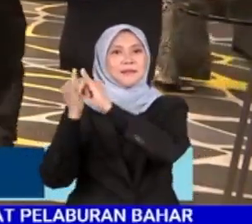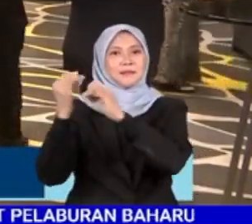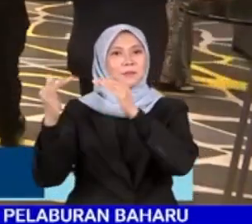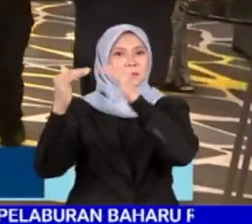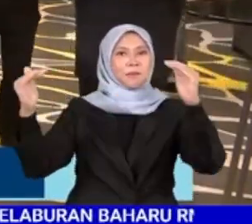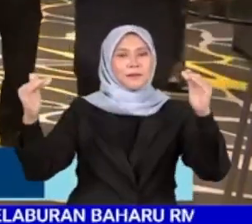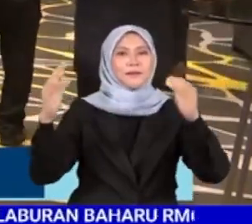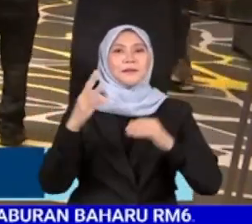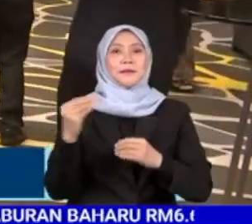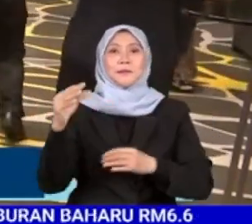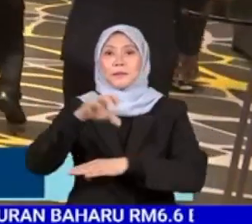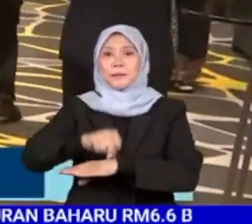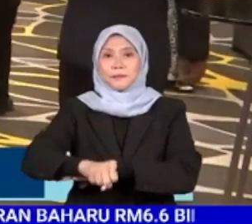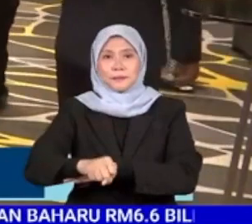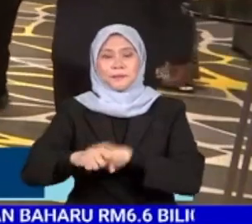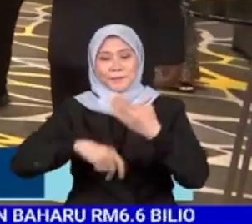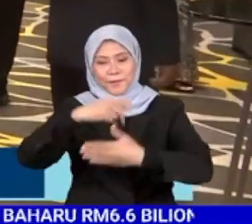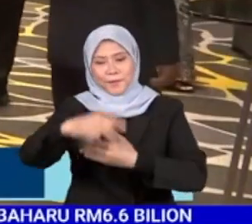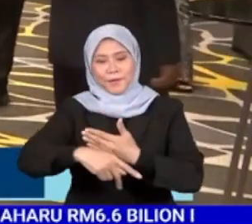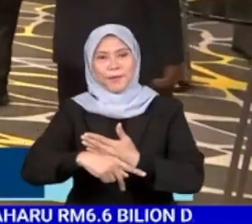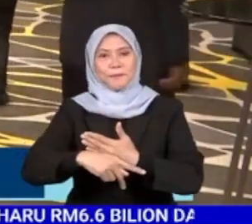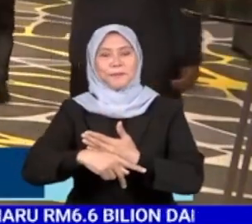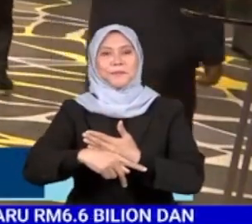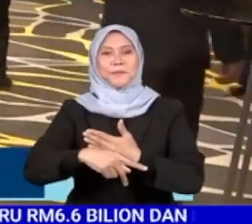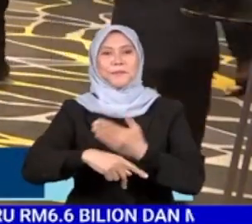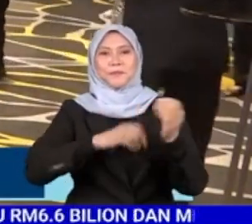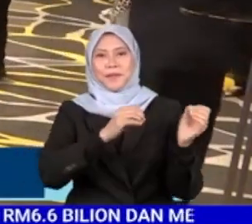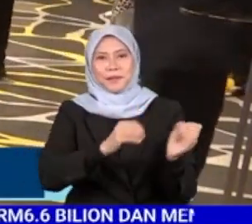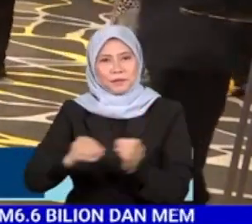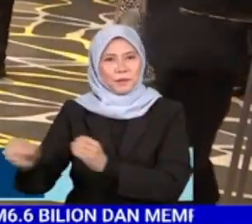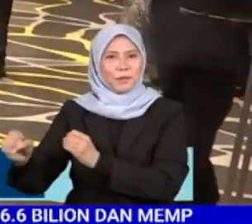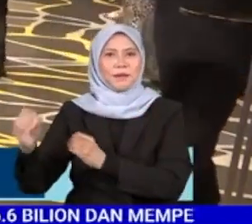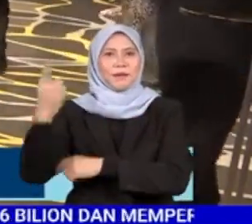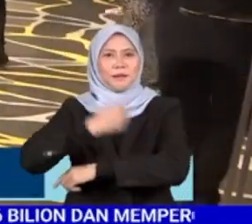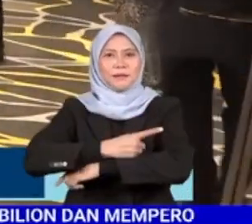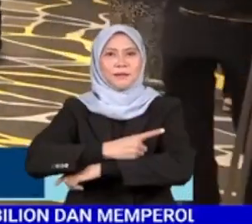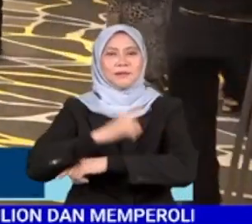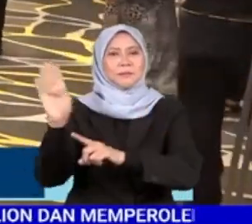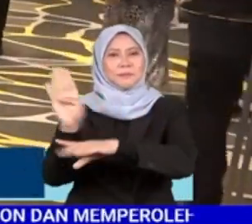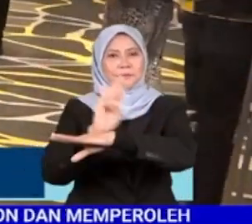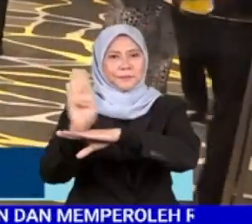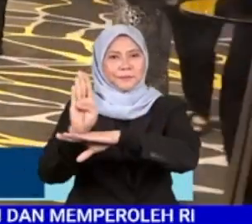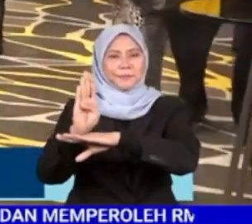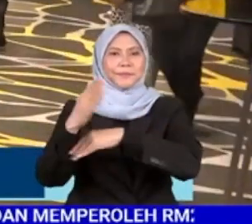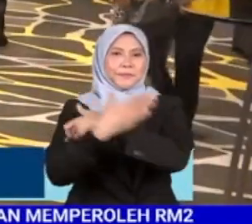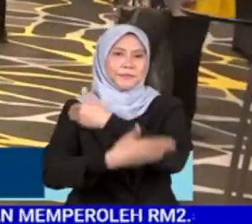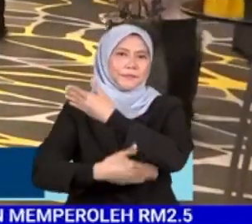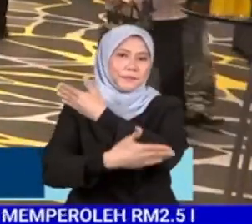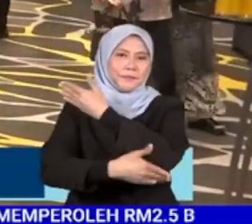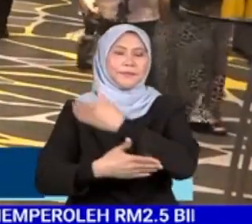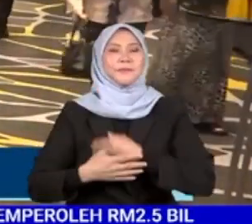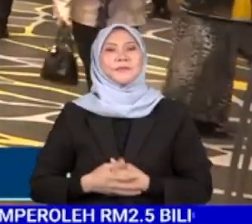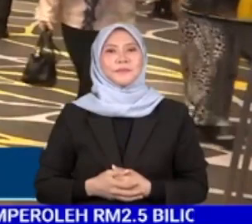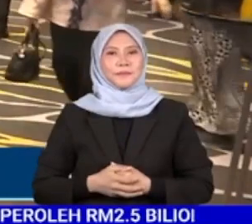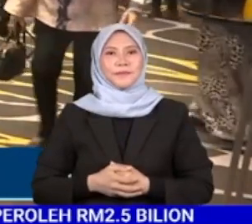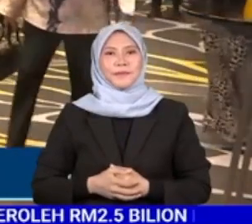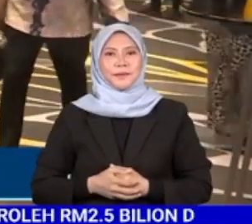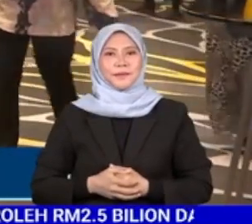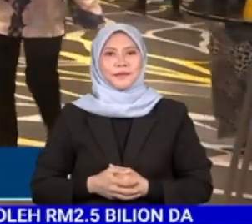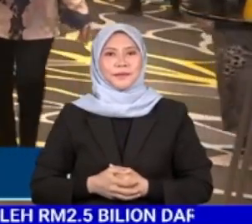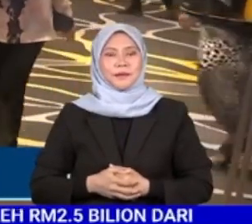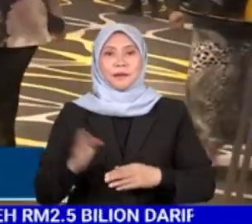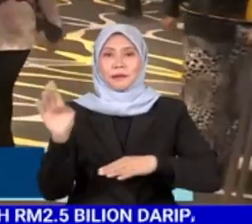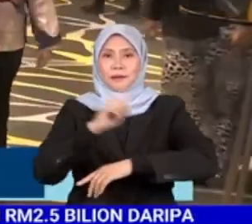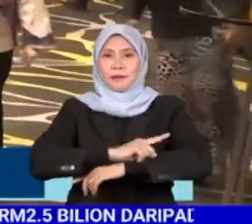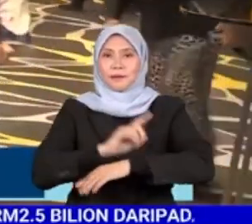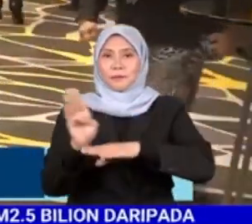Dan malam ini merupakan program kick off penganjuran Hari Usahawan Negara. Dan saudara, saya kira